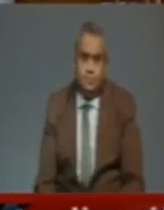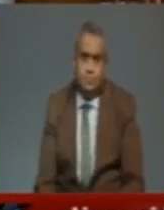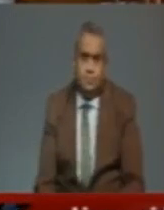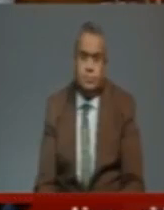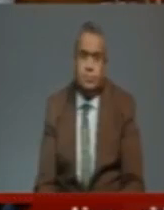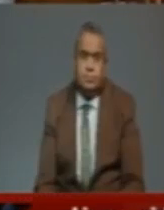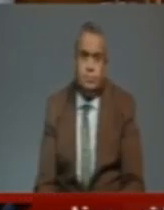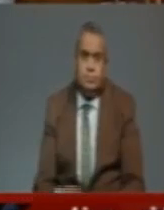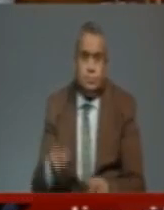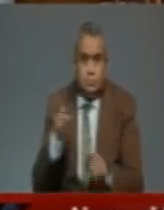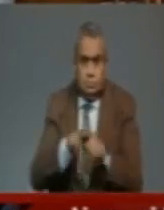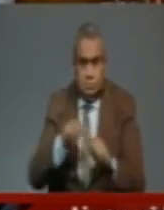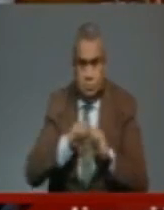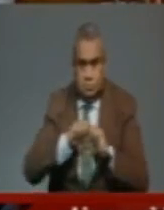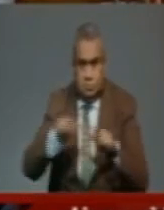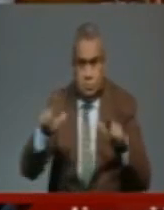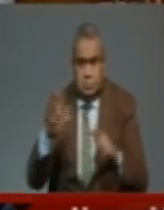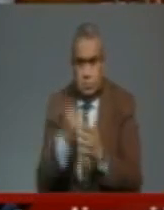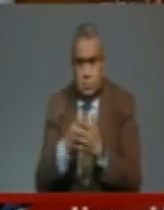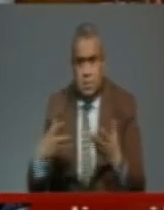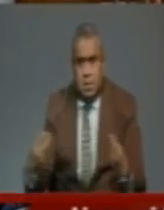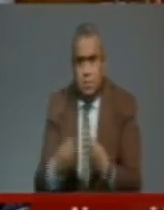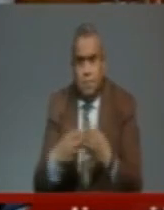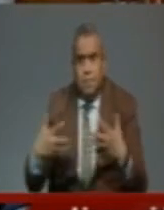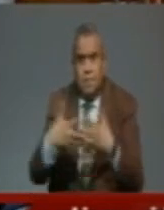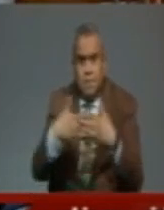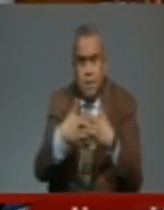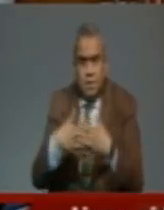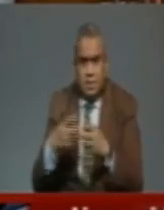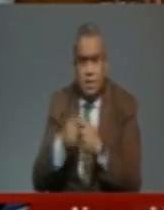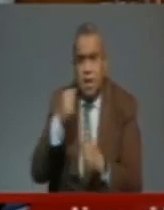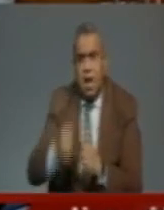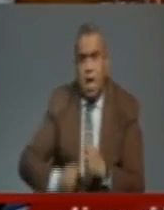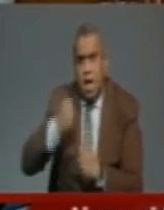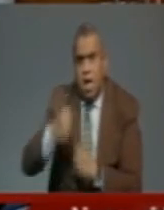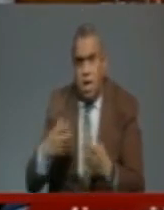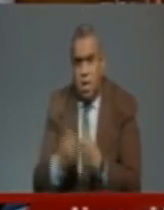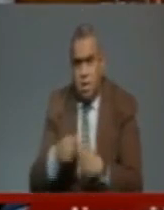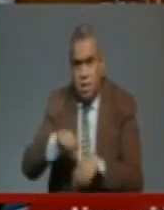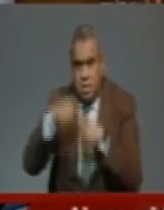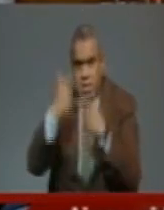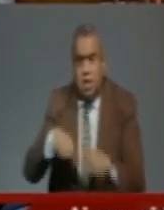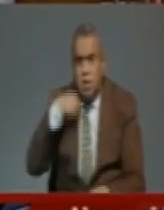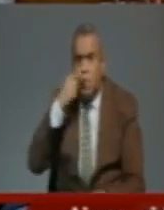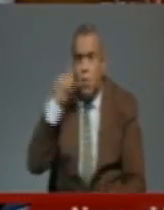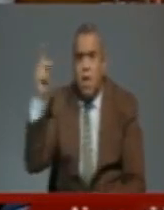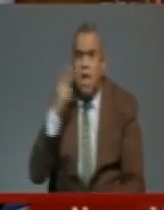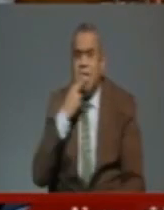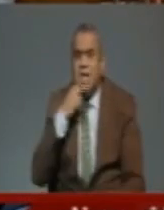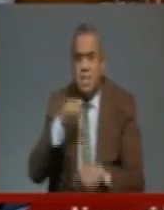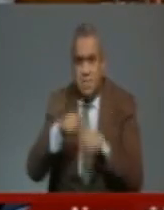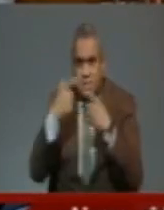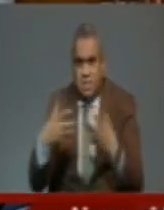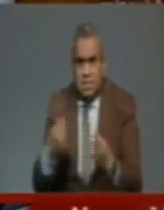طبعا يا فندم ما نسناش نربط، رغم ان واصل خط سكك حديد الواحات بنتصرف فيه دلوقتي بس بيلف لفه كبيره من